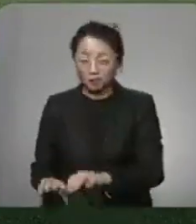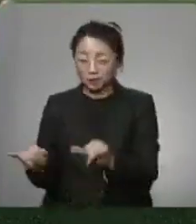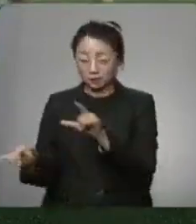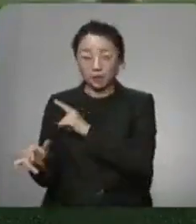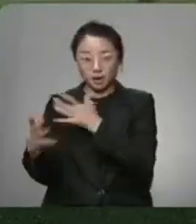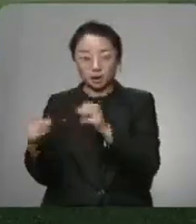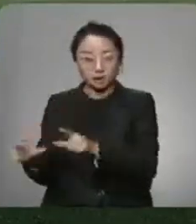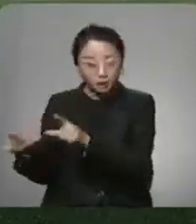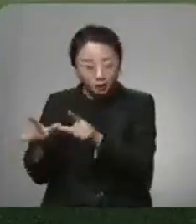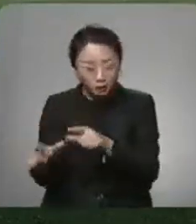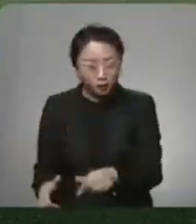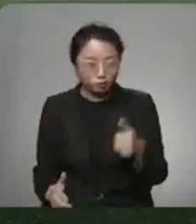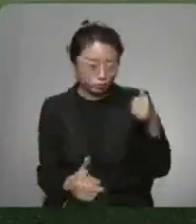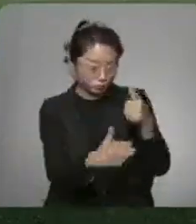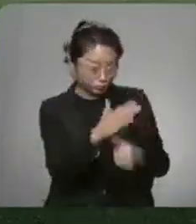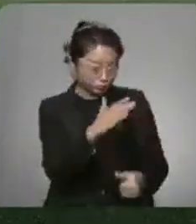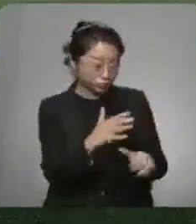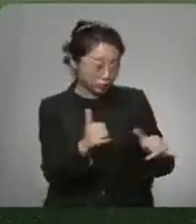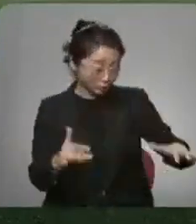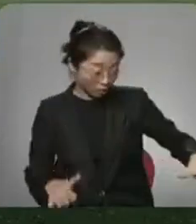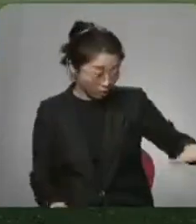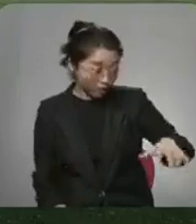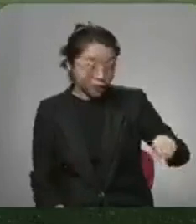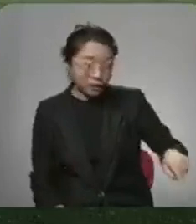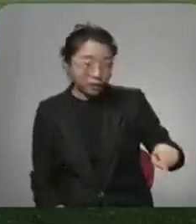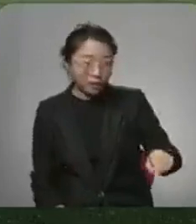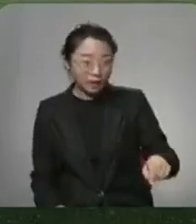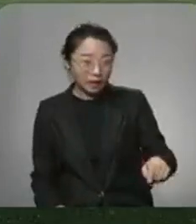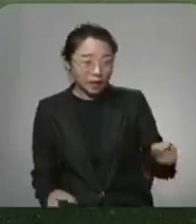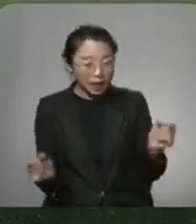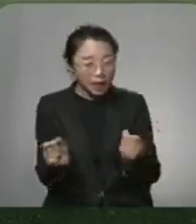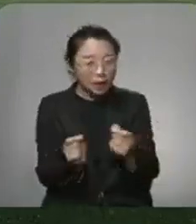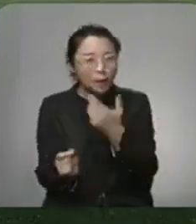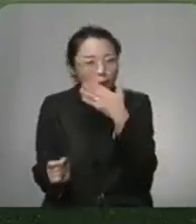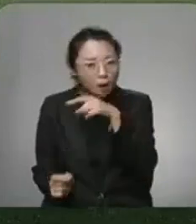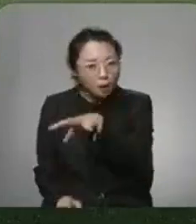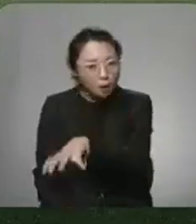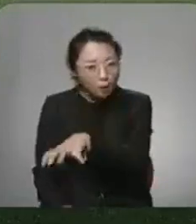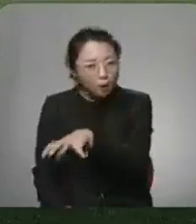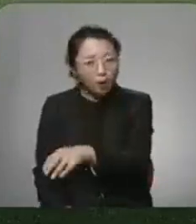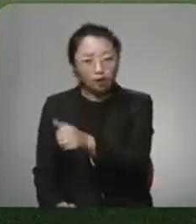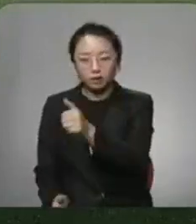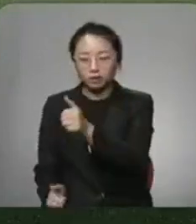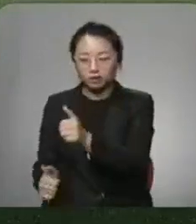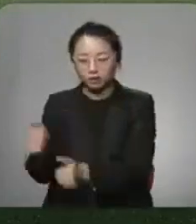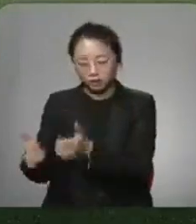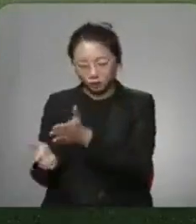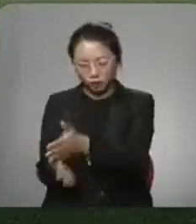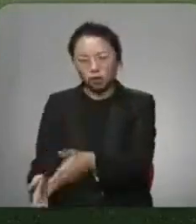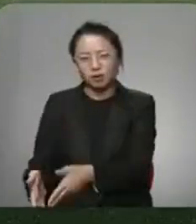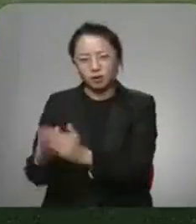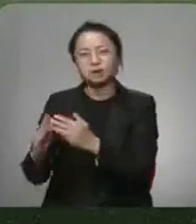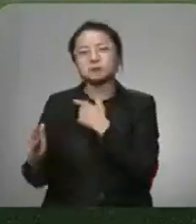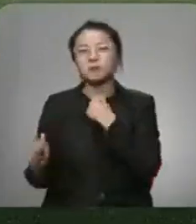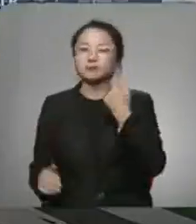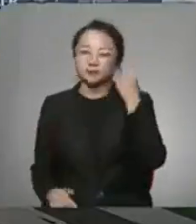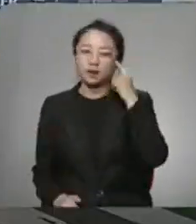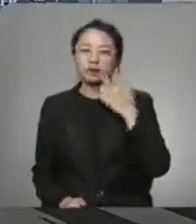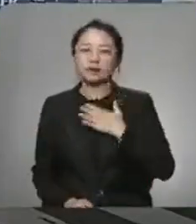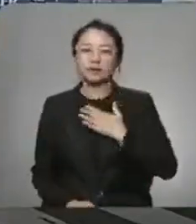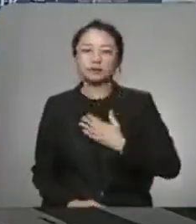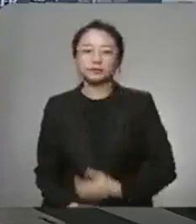그 선수력을 경기력을 향상을 위해서는 그저 이동 거리가 가까운 이런 지역에서 아마 축구를 우리 전용구장이 있어야 되지 않나라고 생각을